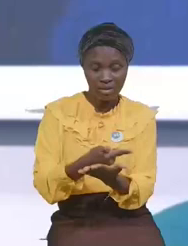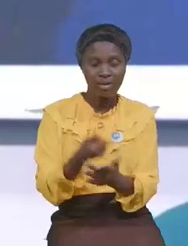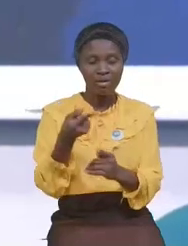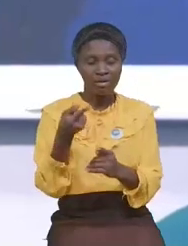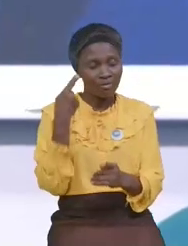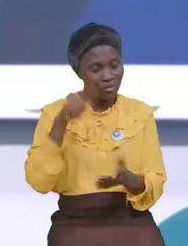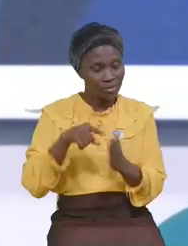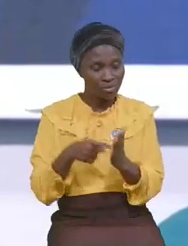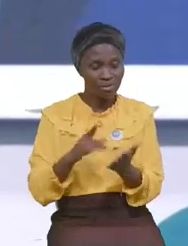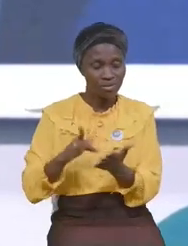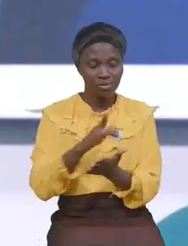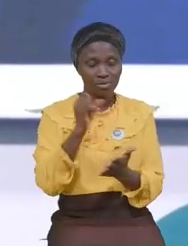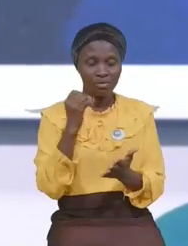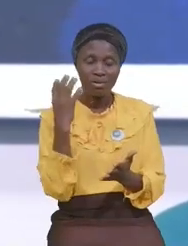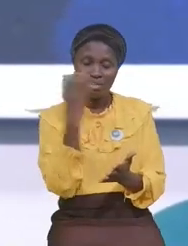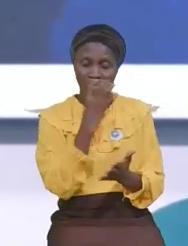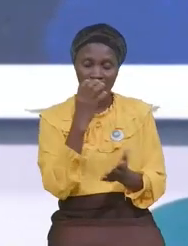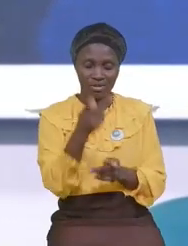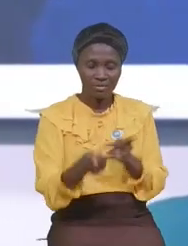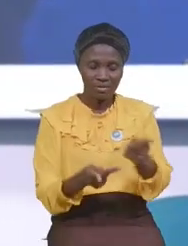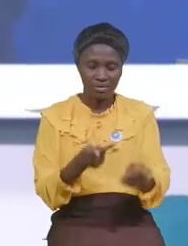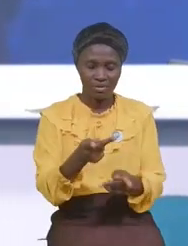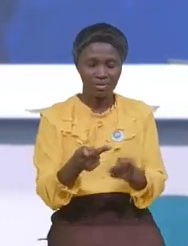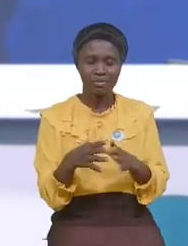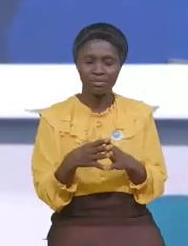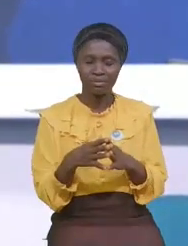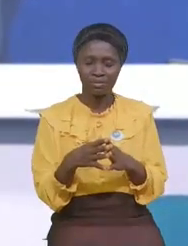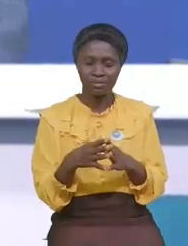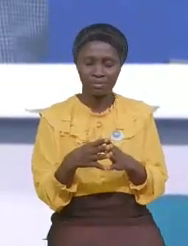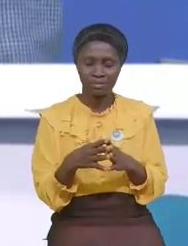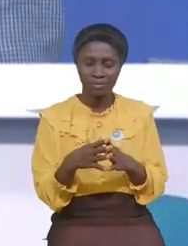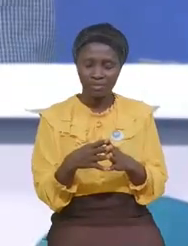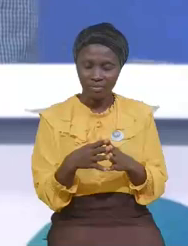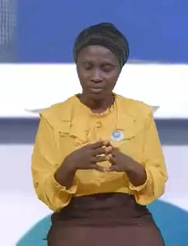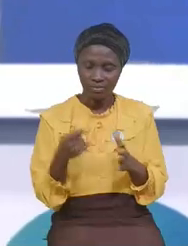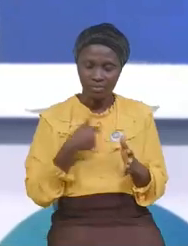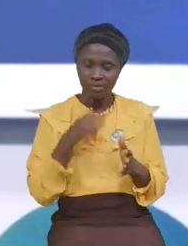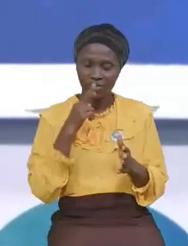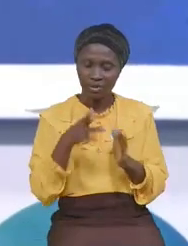Même comme nous nous rassemblons ici à Accra, au Ghana, pour cette visite glorieuse,